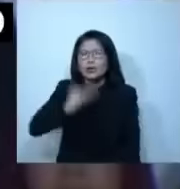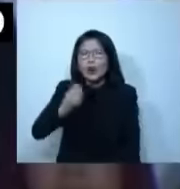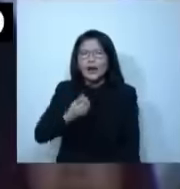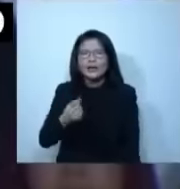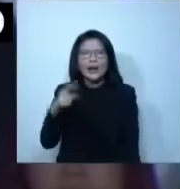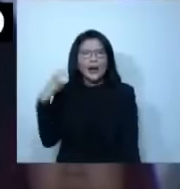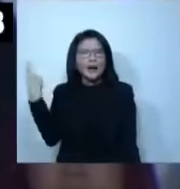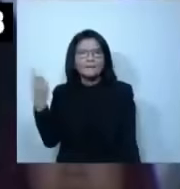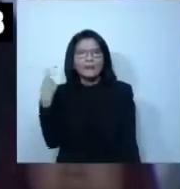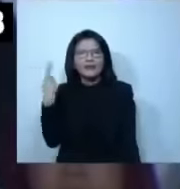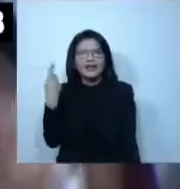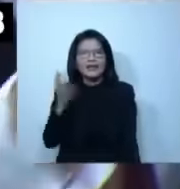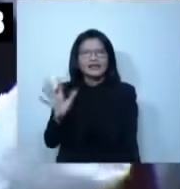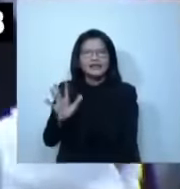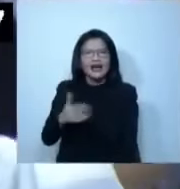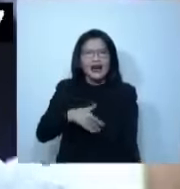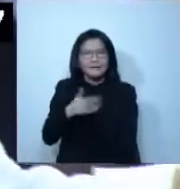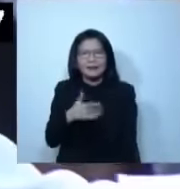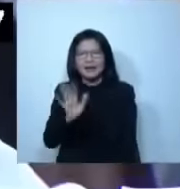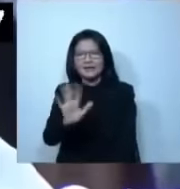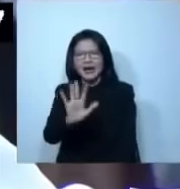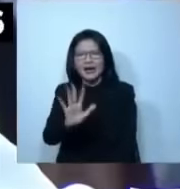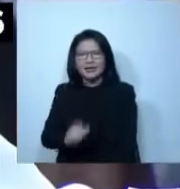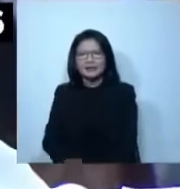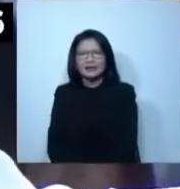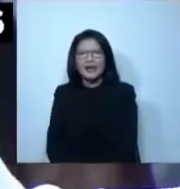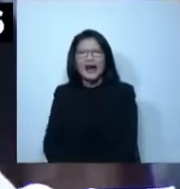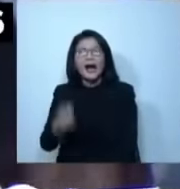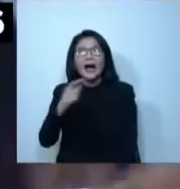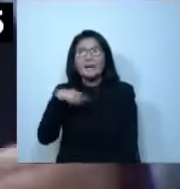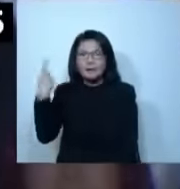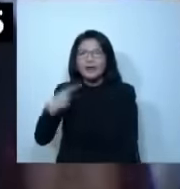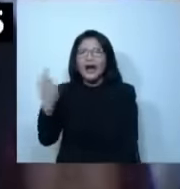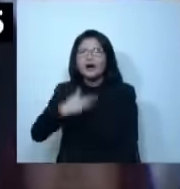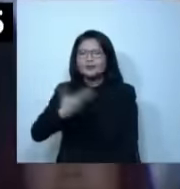enggak boleh baperan, pemerintah harus menerima seluruh masukan